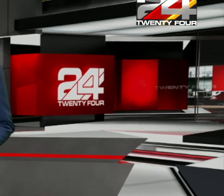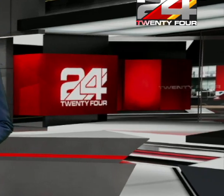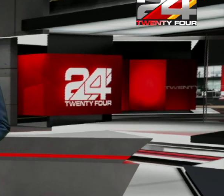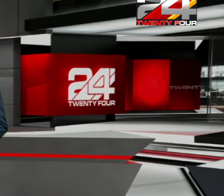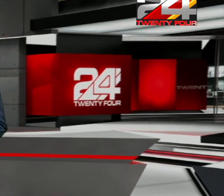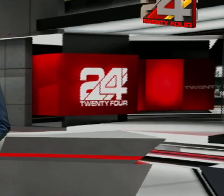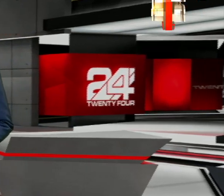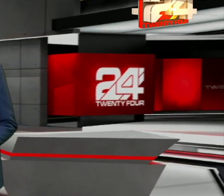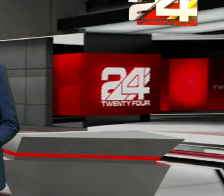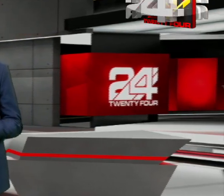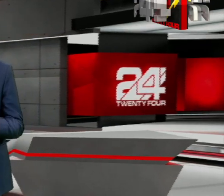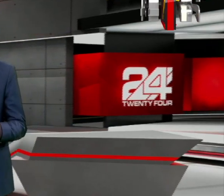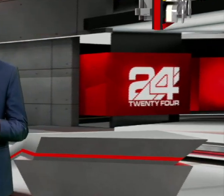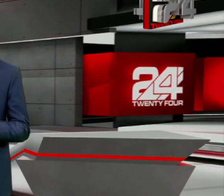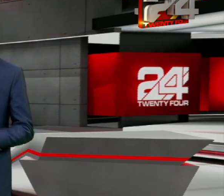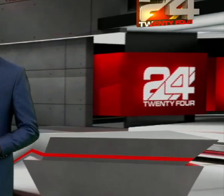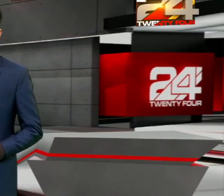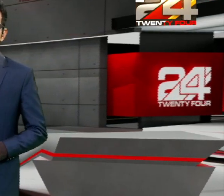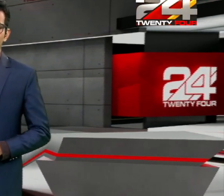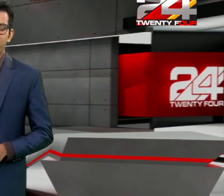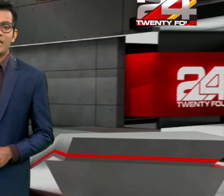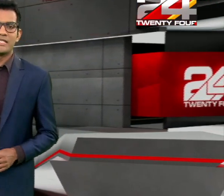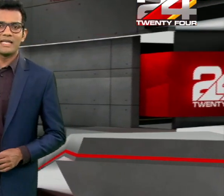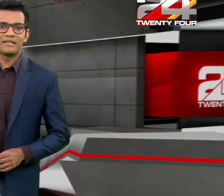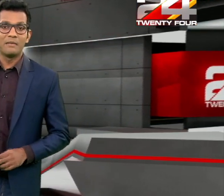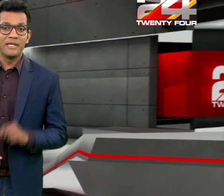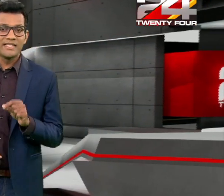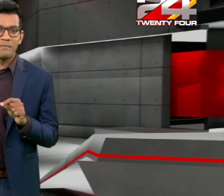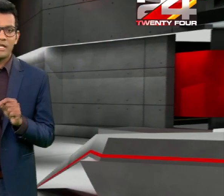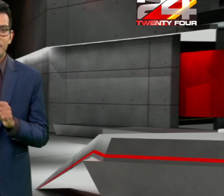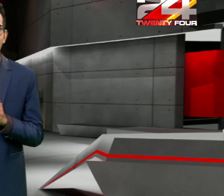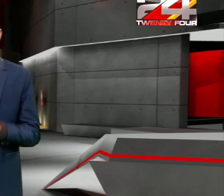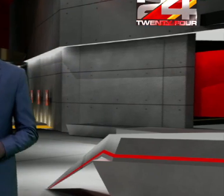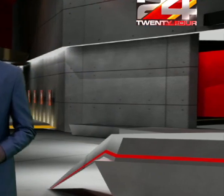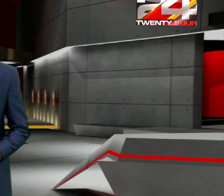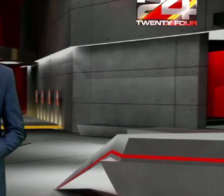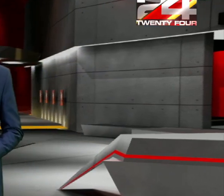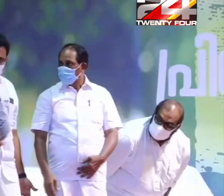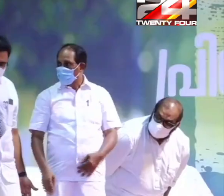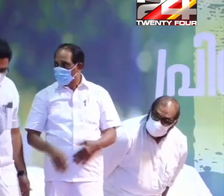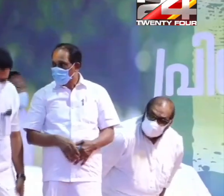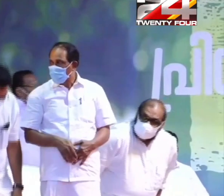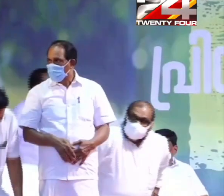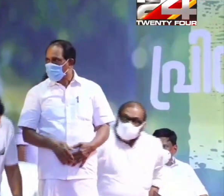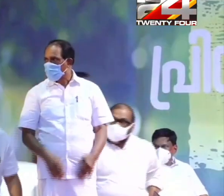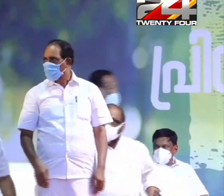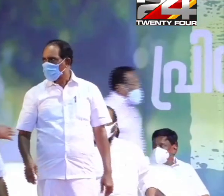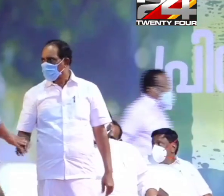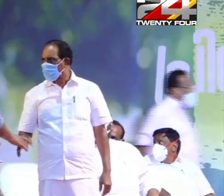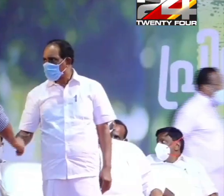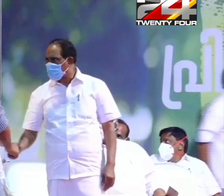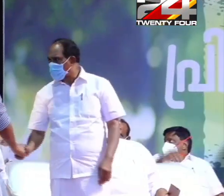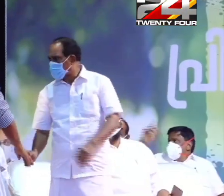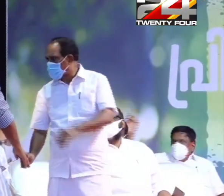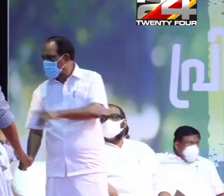കോൺഗ്രസിനോടുള്ള സമീപനത്തിൽ സി പി ഐ എമ്മും സി പി ഐയും തമ്മിൽ ഭിന്നത. ദേശീയതലത്തിൽ ബി ജെ പിക്ക് ബദൽ കോൺഗ്രസ് ആണെന്ന ബിനോയ് വിശ്വത്തിന്റെ പരാമർശത്തെ പിന്തുണച്ച്